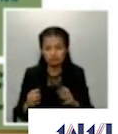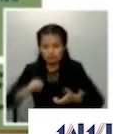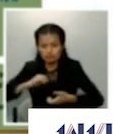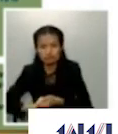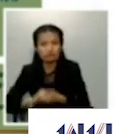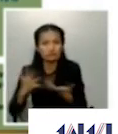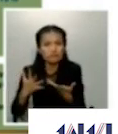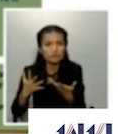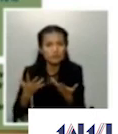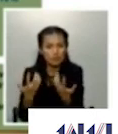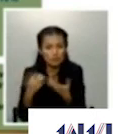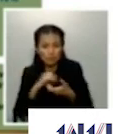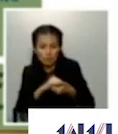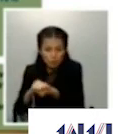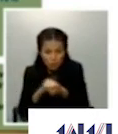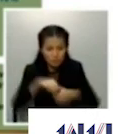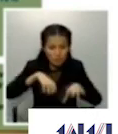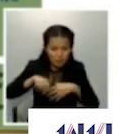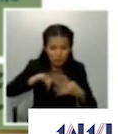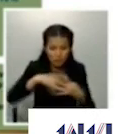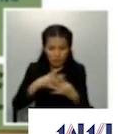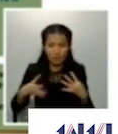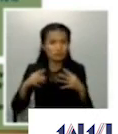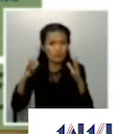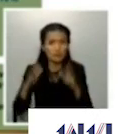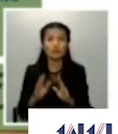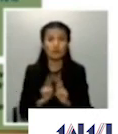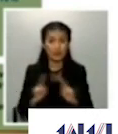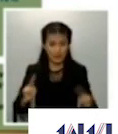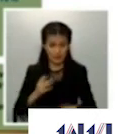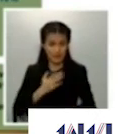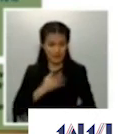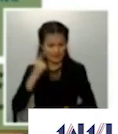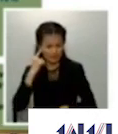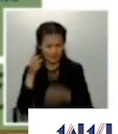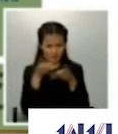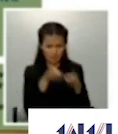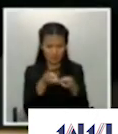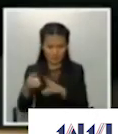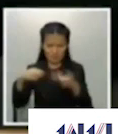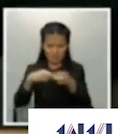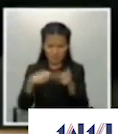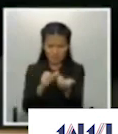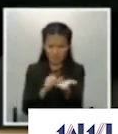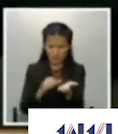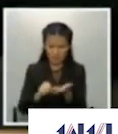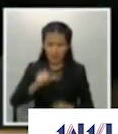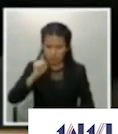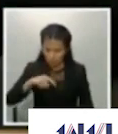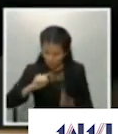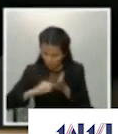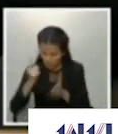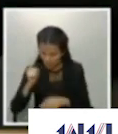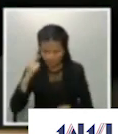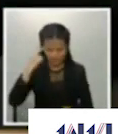การบริหารจัดการคณะกรรมการเราตระหนักอย่างยิ่งว่าวิธีการแก้ไขปัญหานั้นควรจะแก้ไขอย่